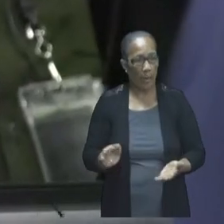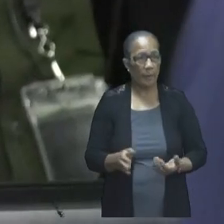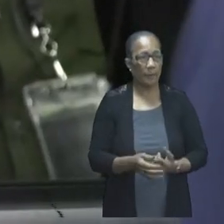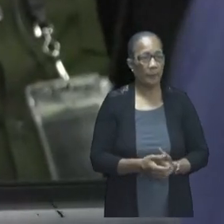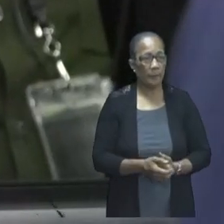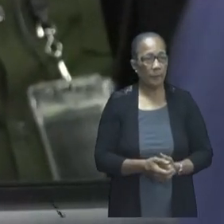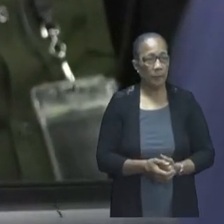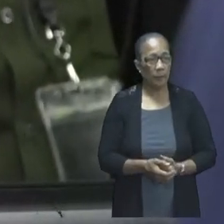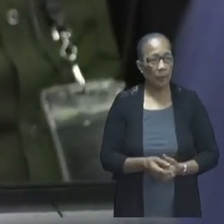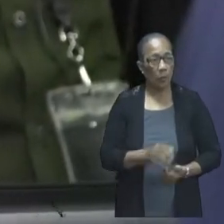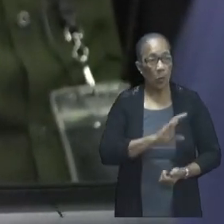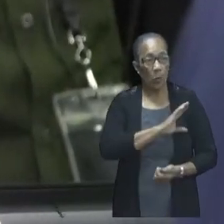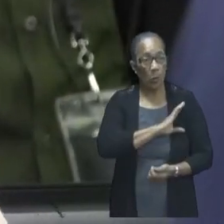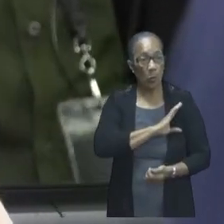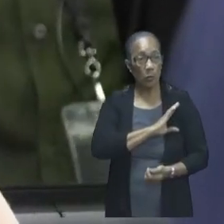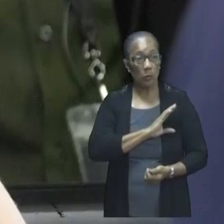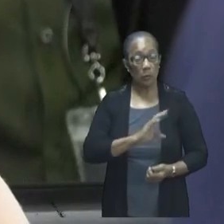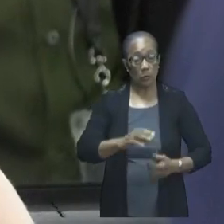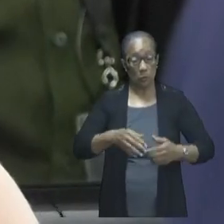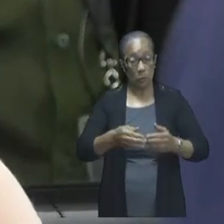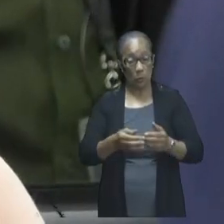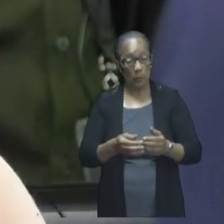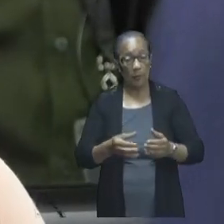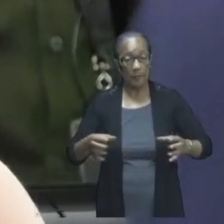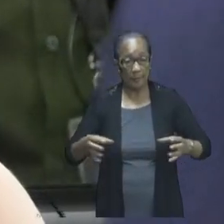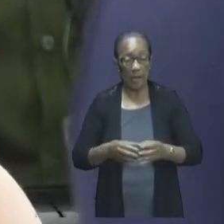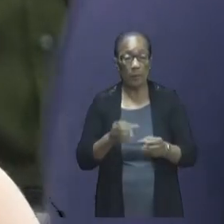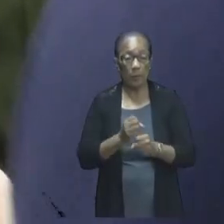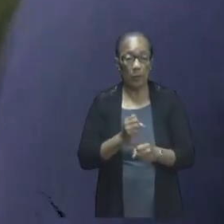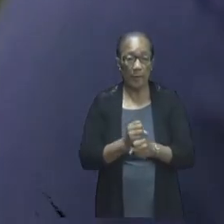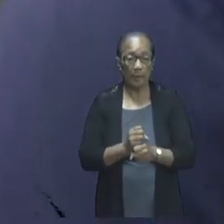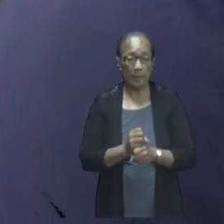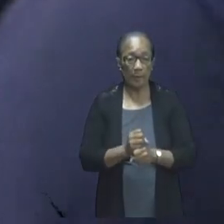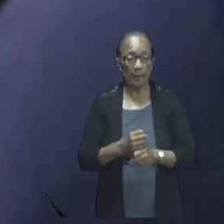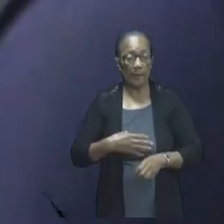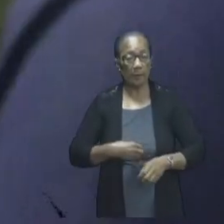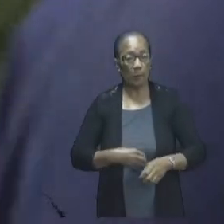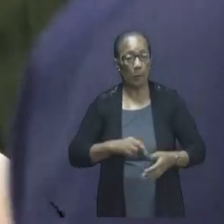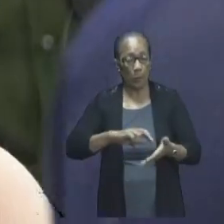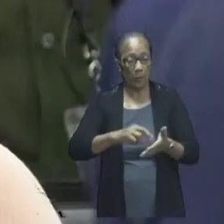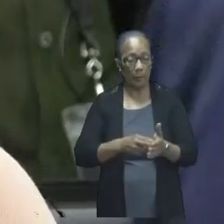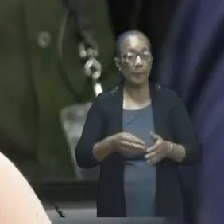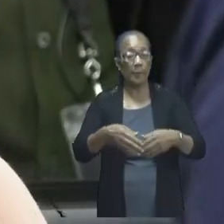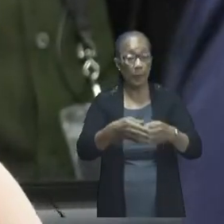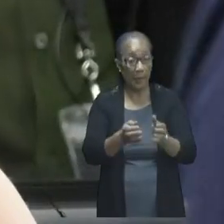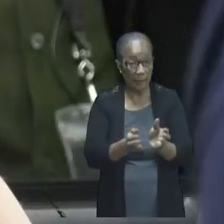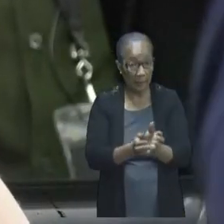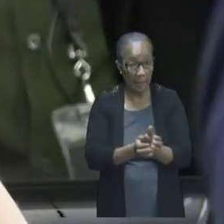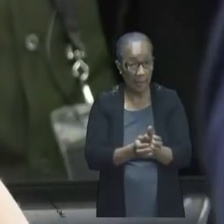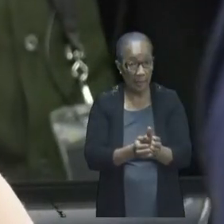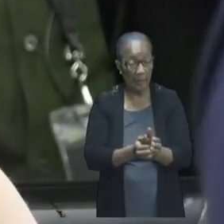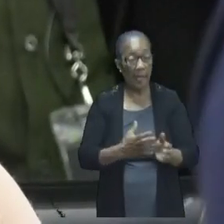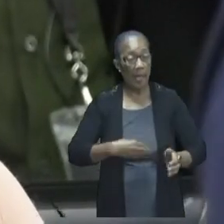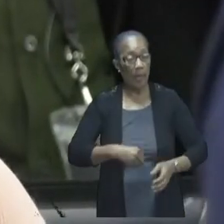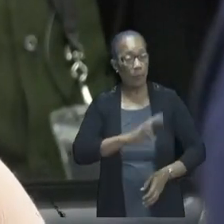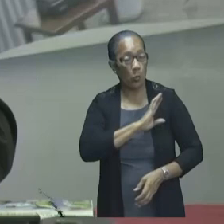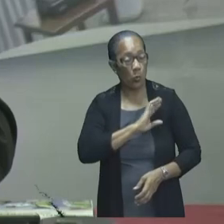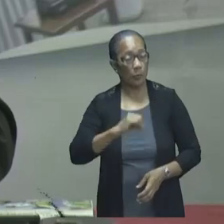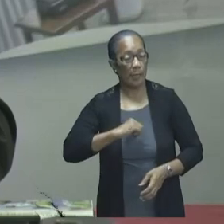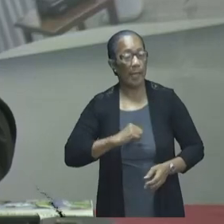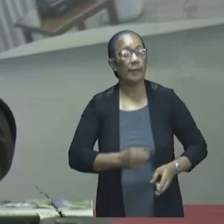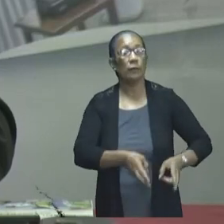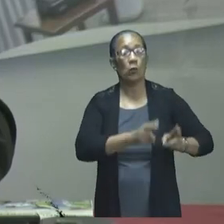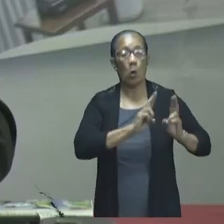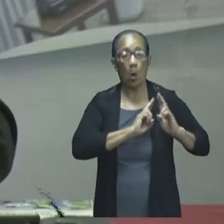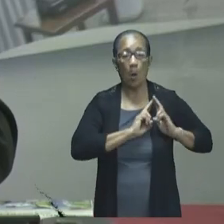en uiteraard bestaat de coalitie politieke partijen waarbij de politieke partij ook een stukje van aan duidelijkheid hebben om die